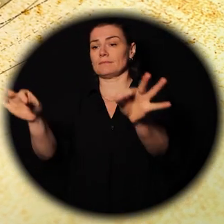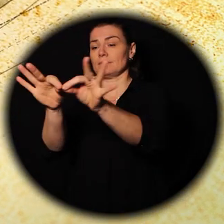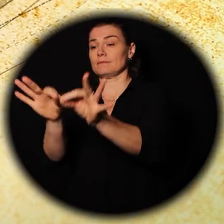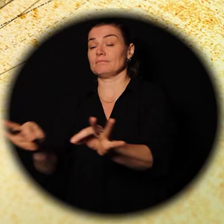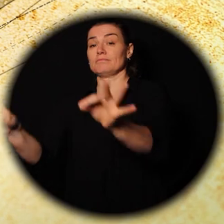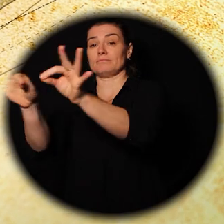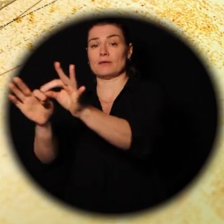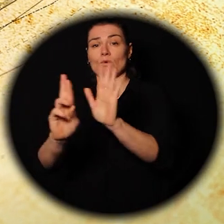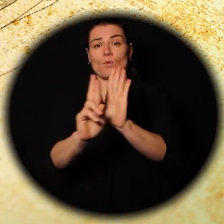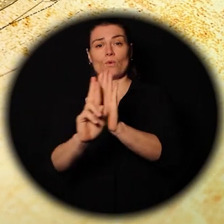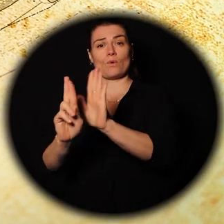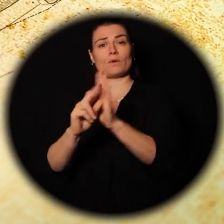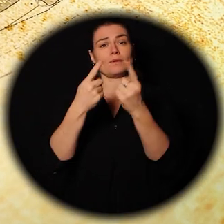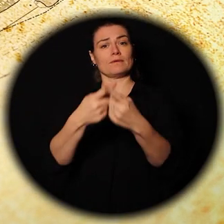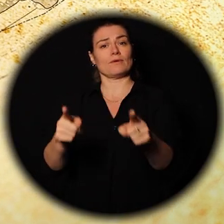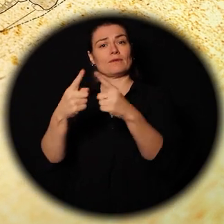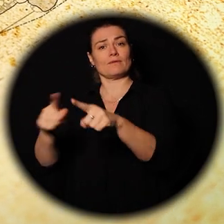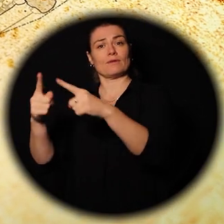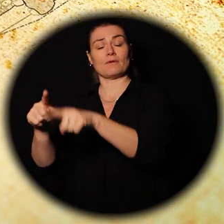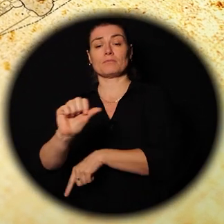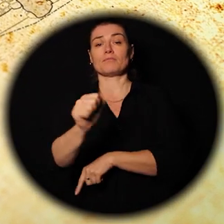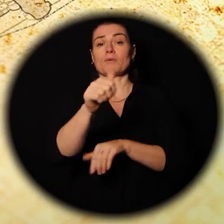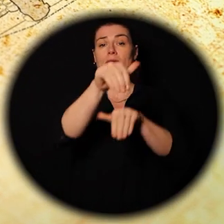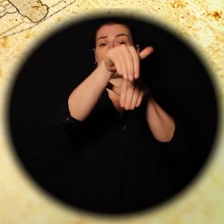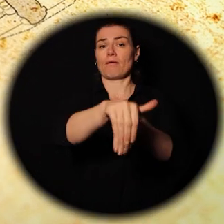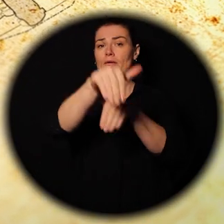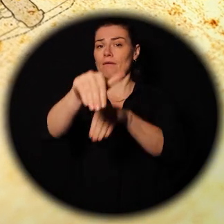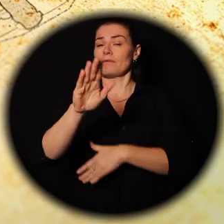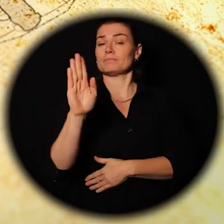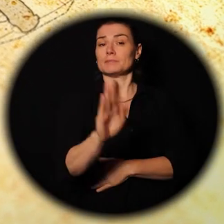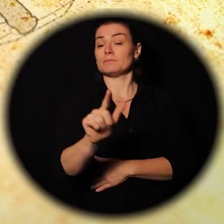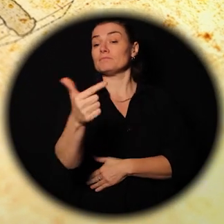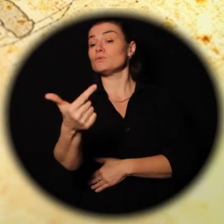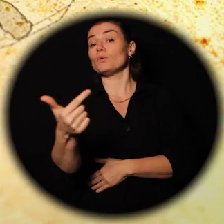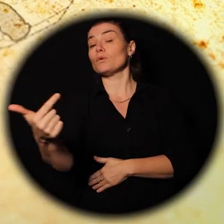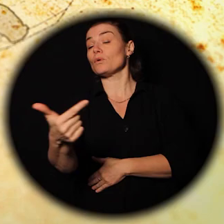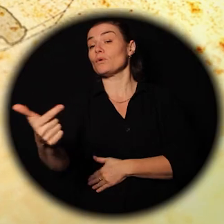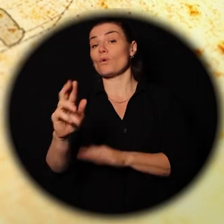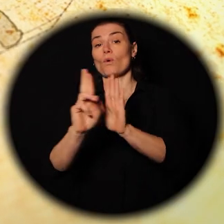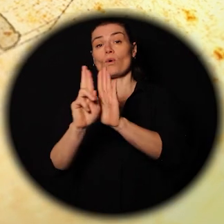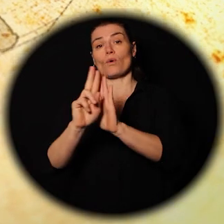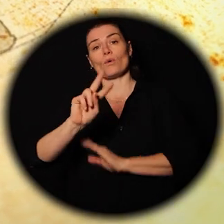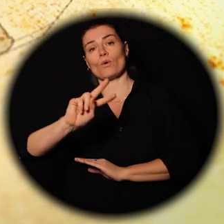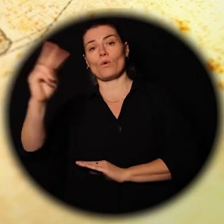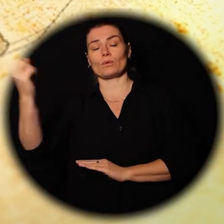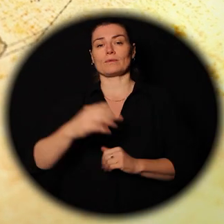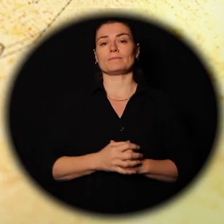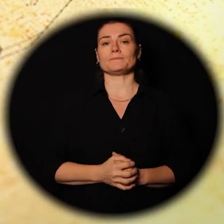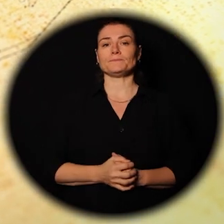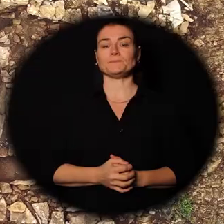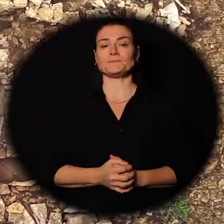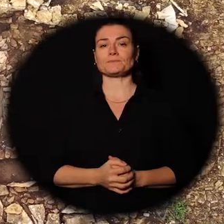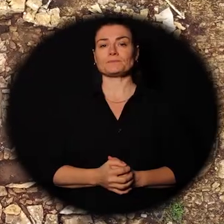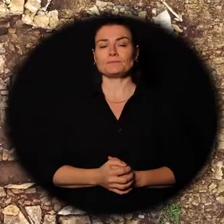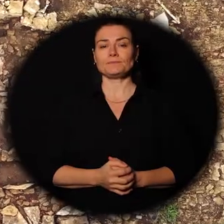tas de sépultures. 3 autres pièces qui s'enfilent au nord, une funéraire et 2 autres pour d'autres